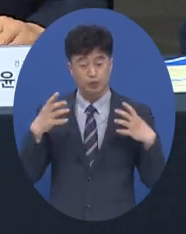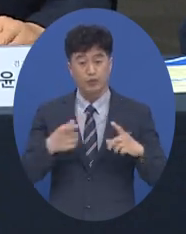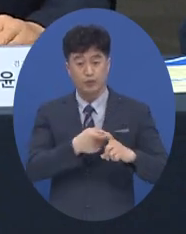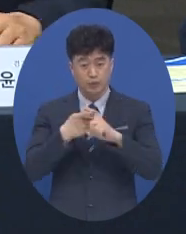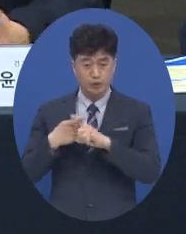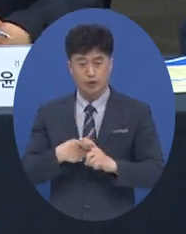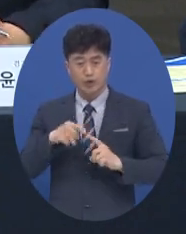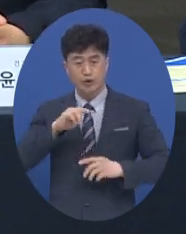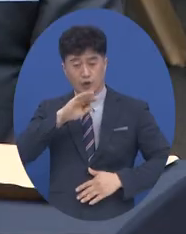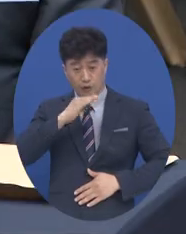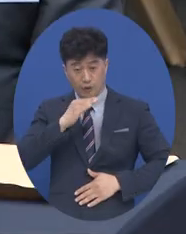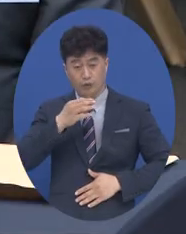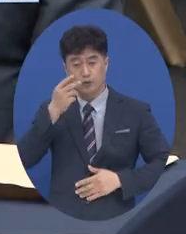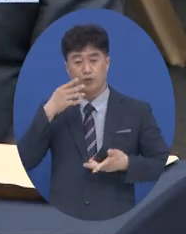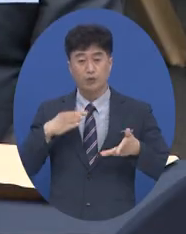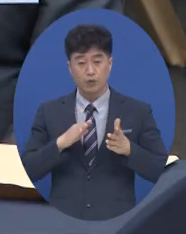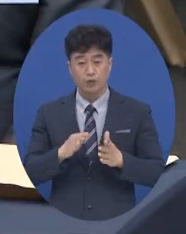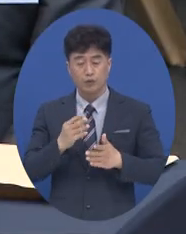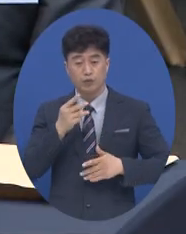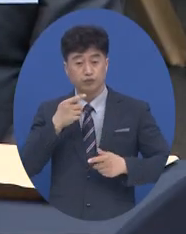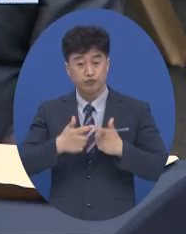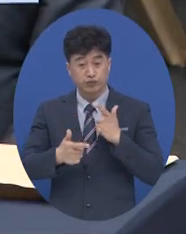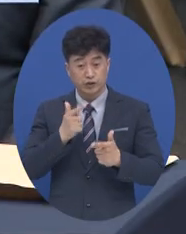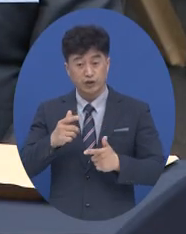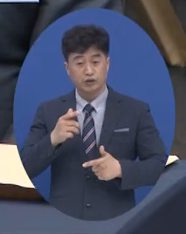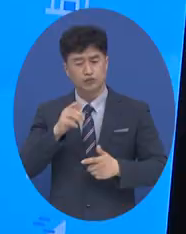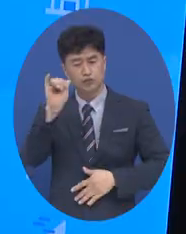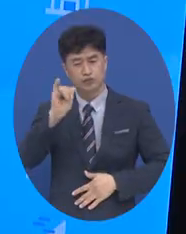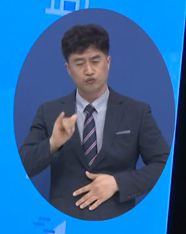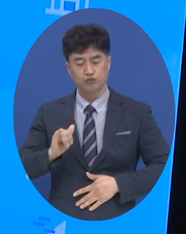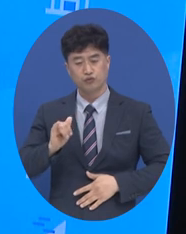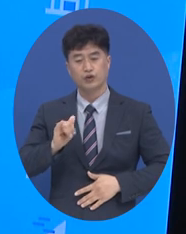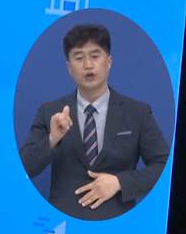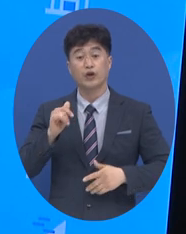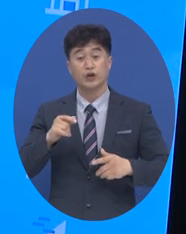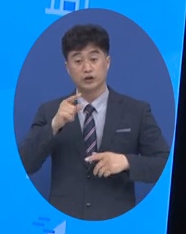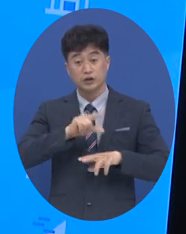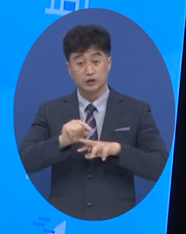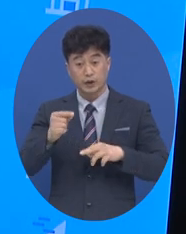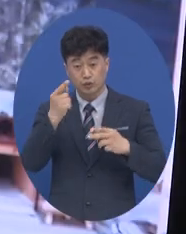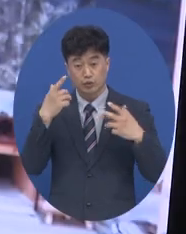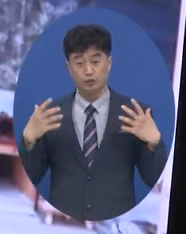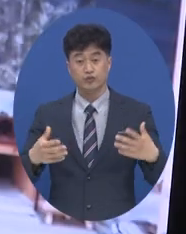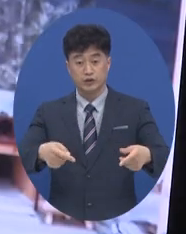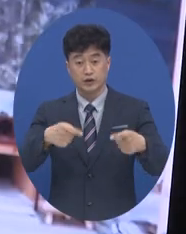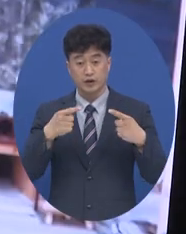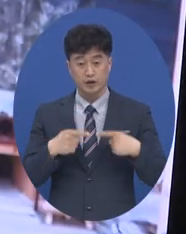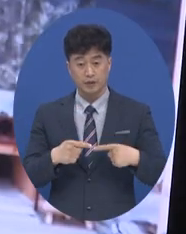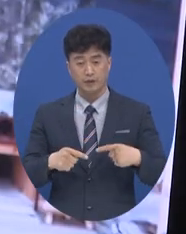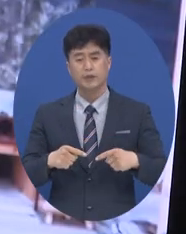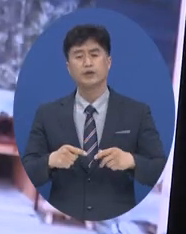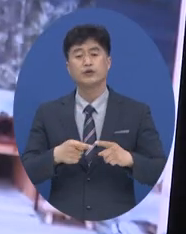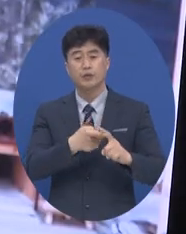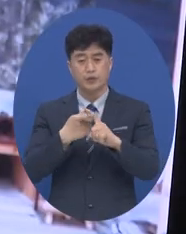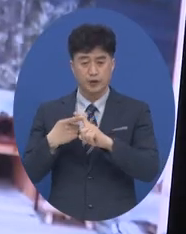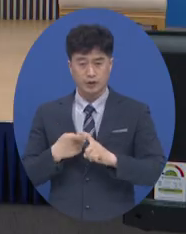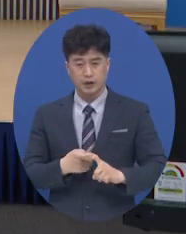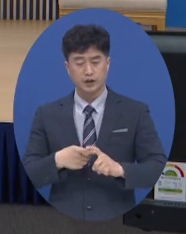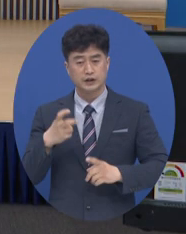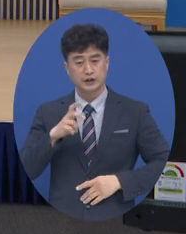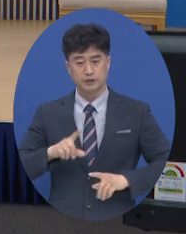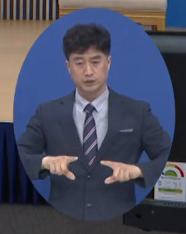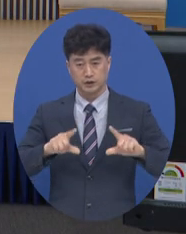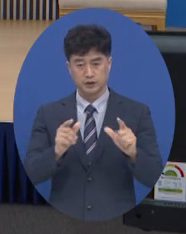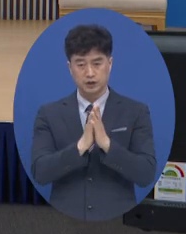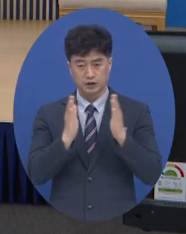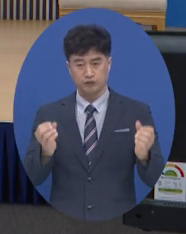비롯해 강원과 서울, 부산 등 전국 61개 지방정부가 함께하는 남북평화협력 지방정부협의회가